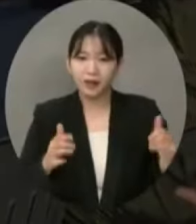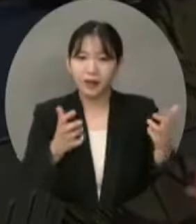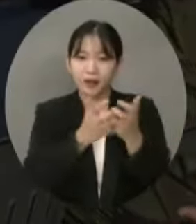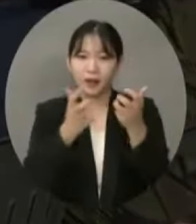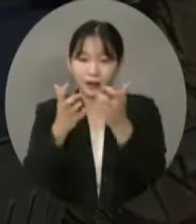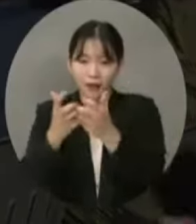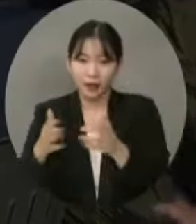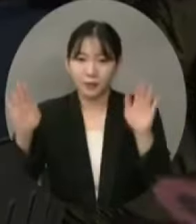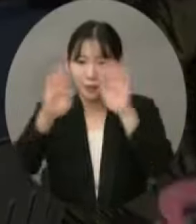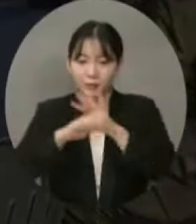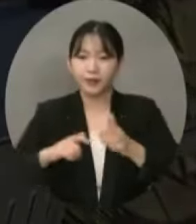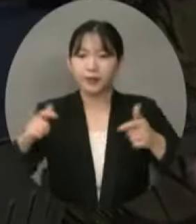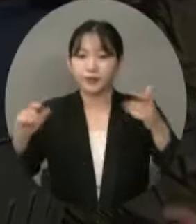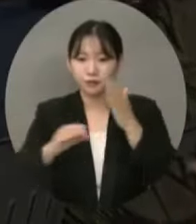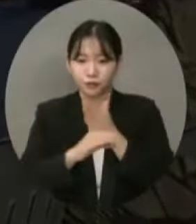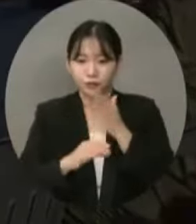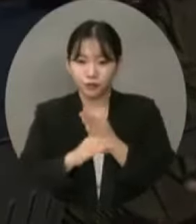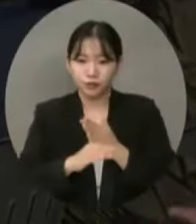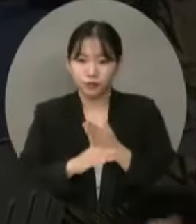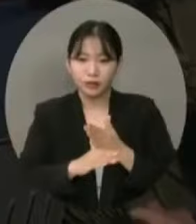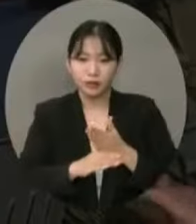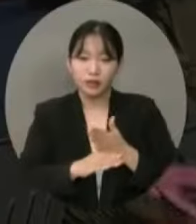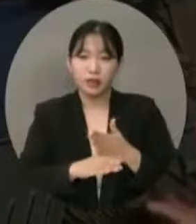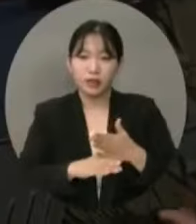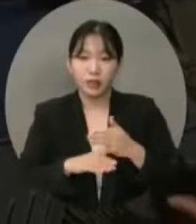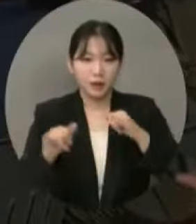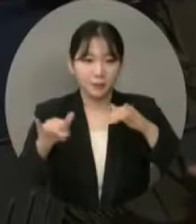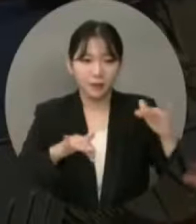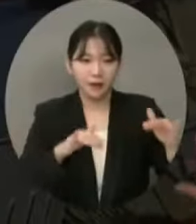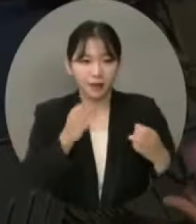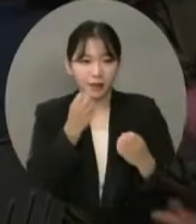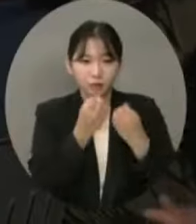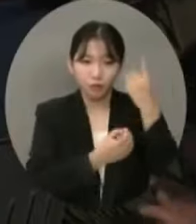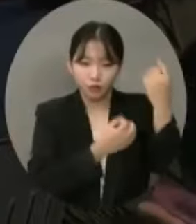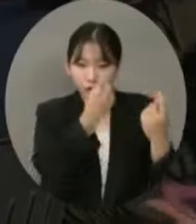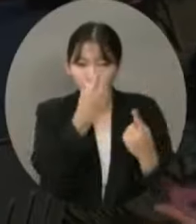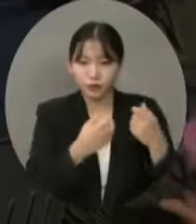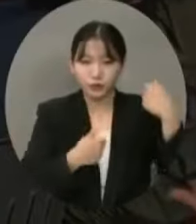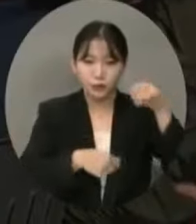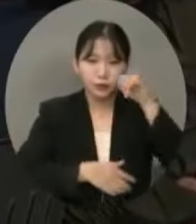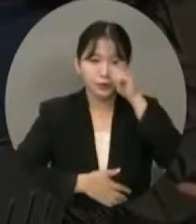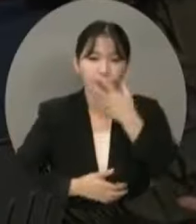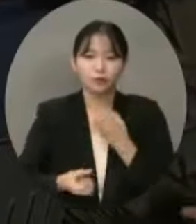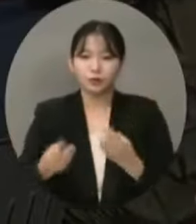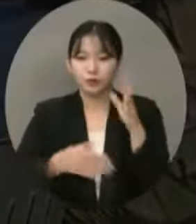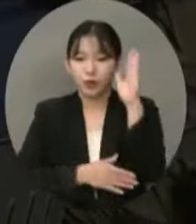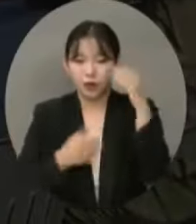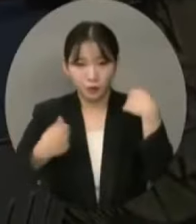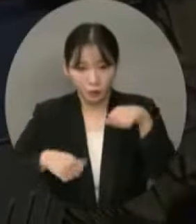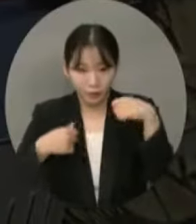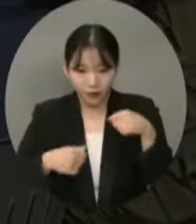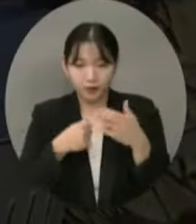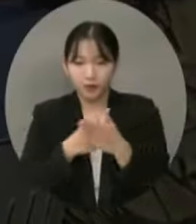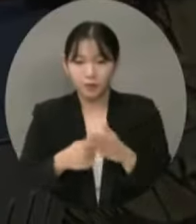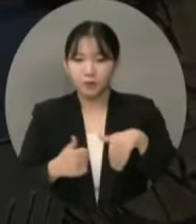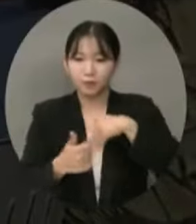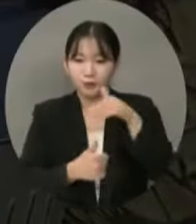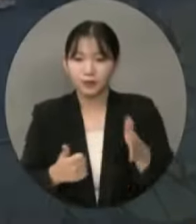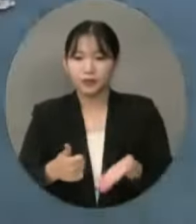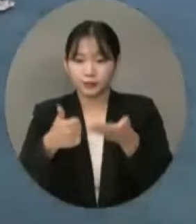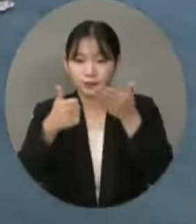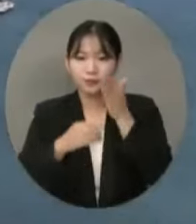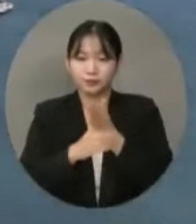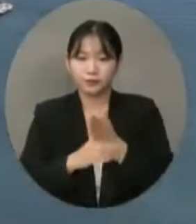노을에서 이어지고 있는데요. 한쪽에서는 해상 목포쇼에 이어 축하 공연이 진행되며 축제 분위기를 돋우고 있습니다.